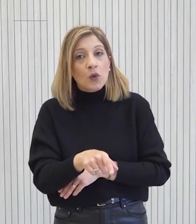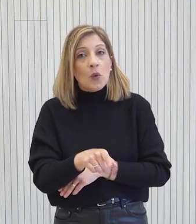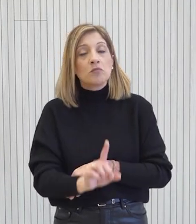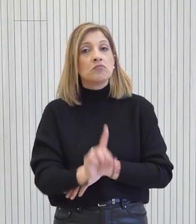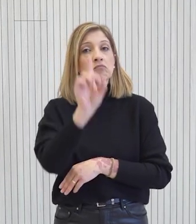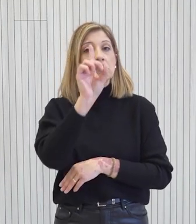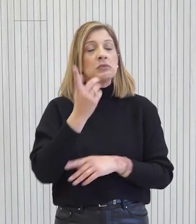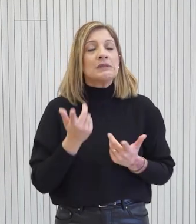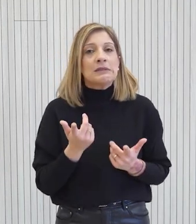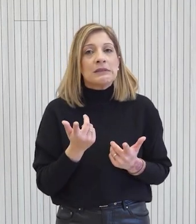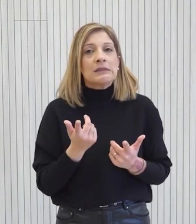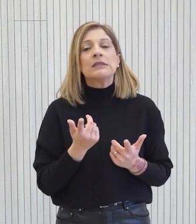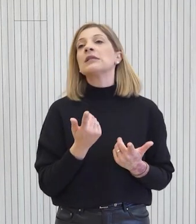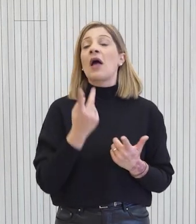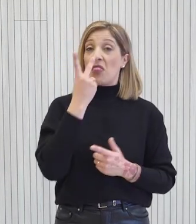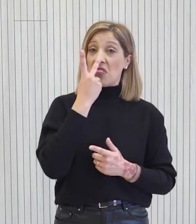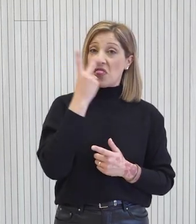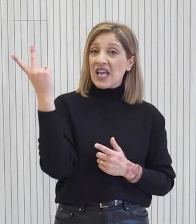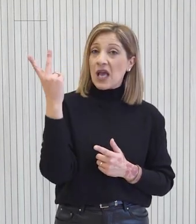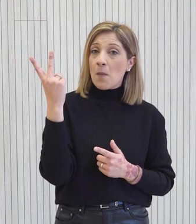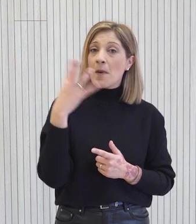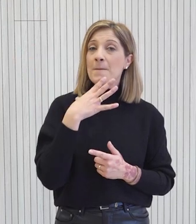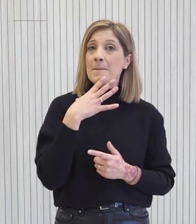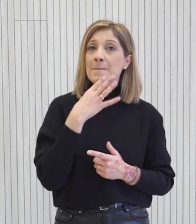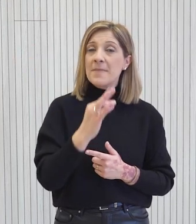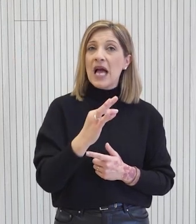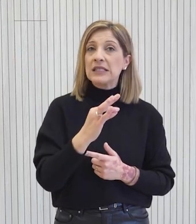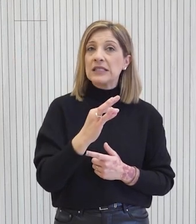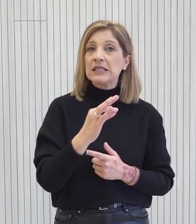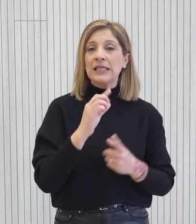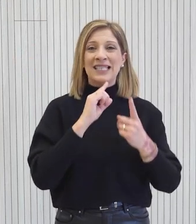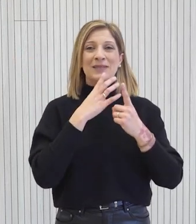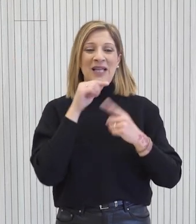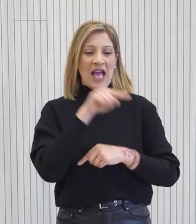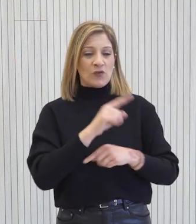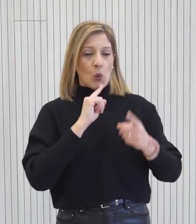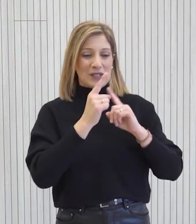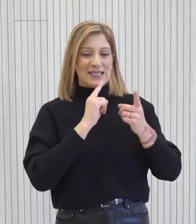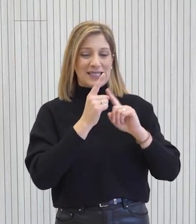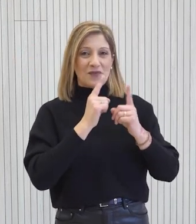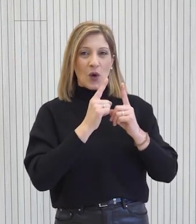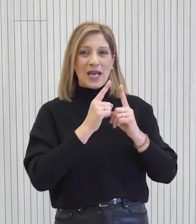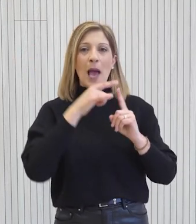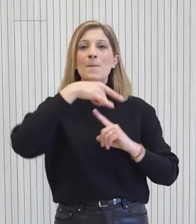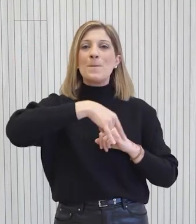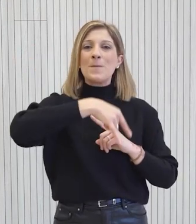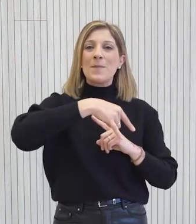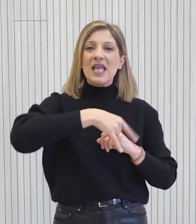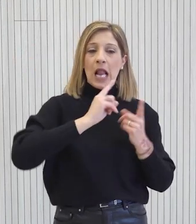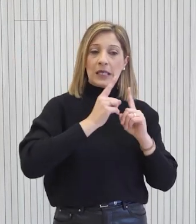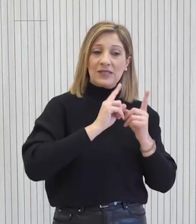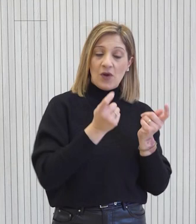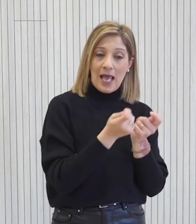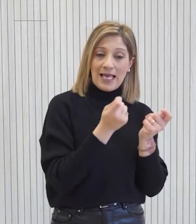στάδιο, αναγνωρίζοντας το δικαίωμα μέσω μιας άτυπης συμφωνίας που έγινε στην Πύλα, χωρίς να γνωρίζετε